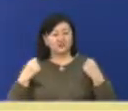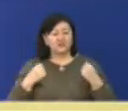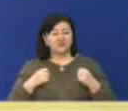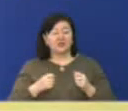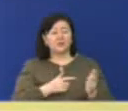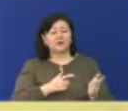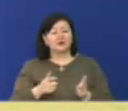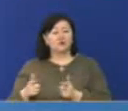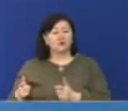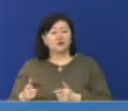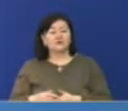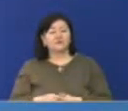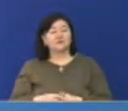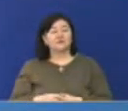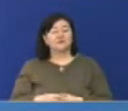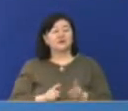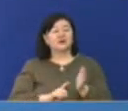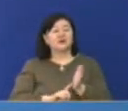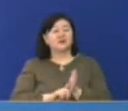навыков.